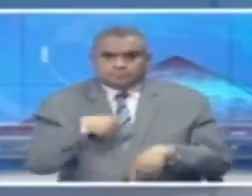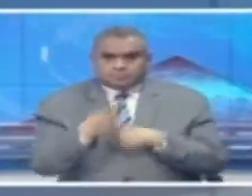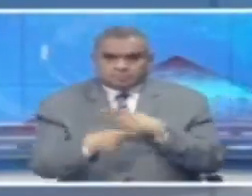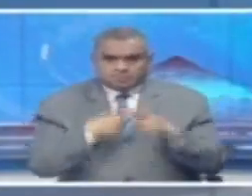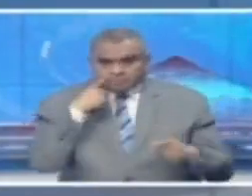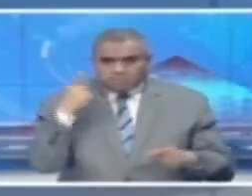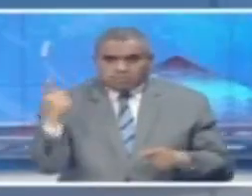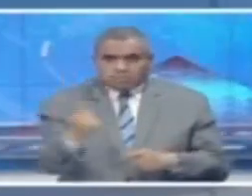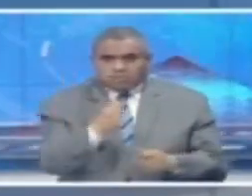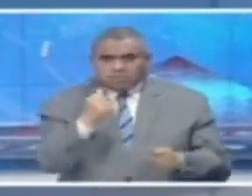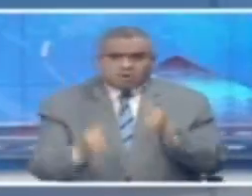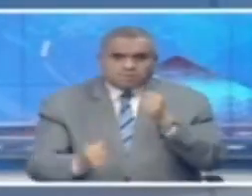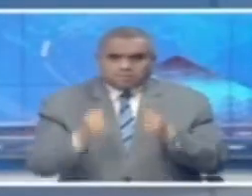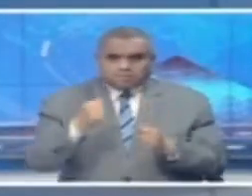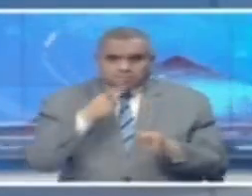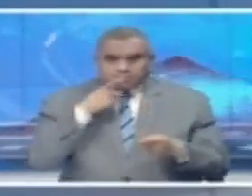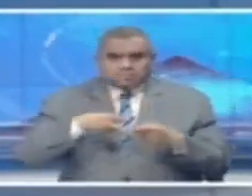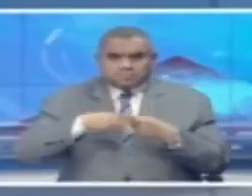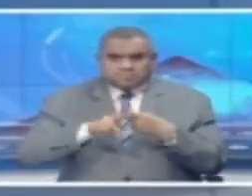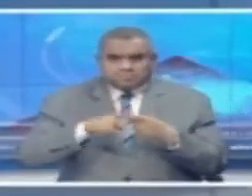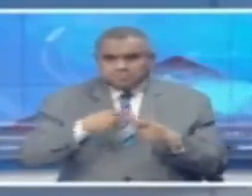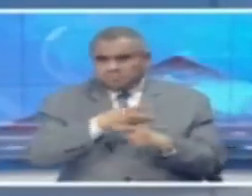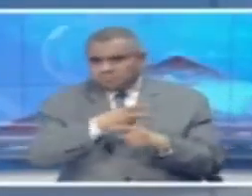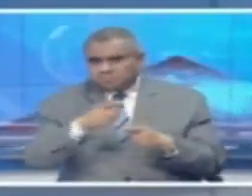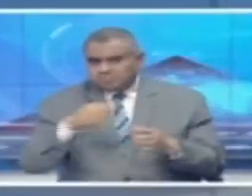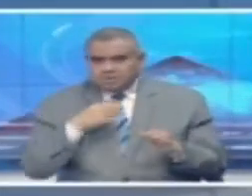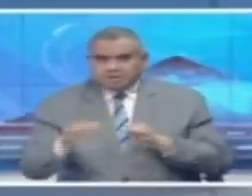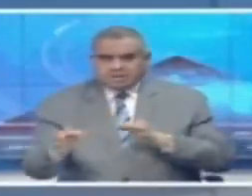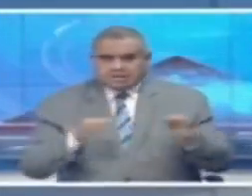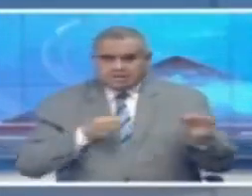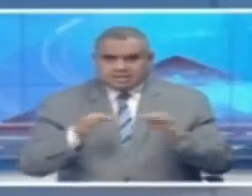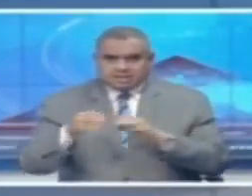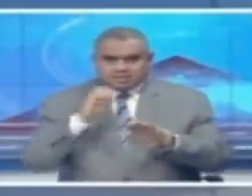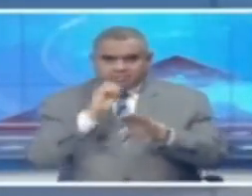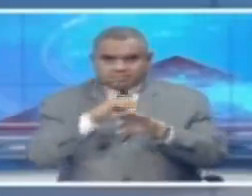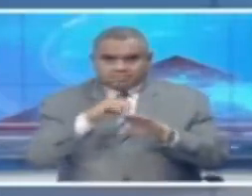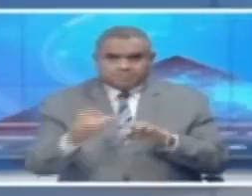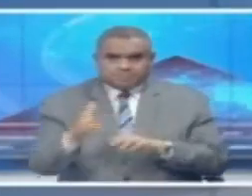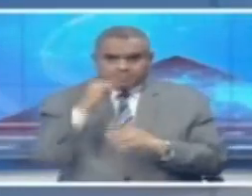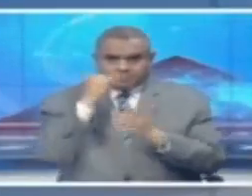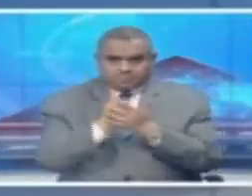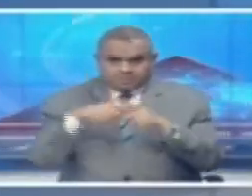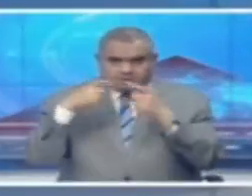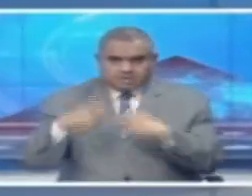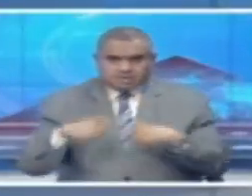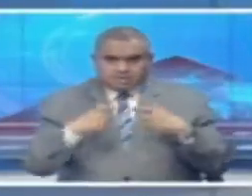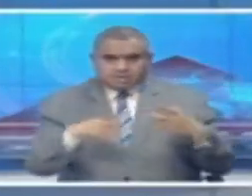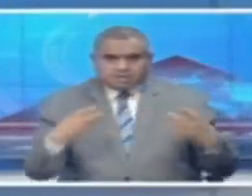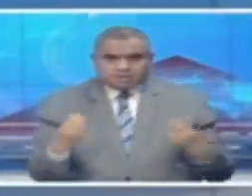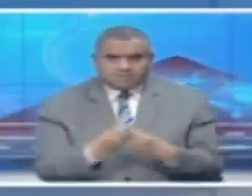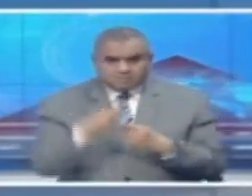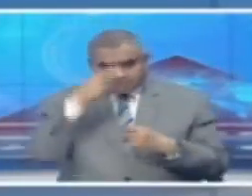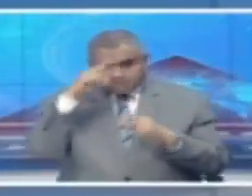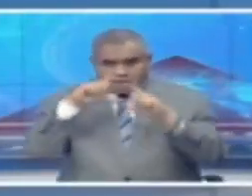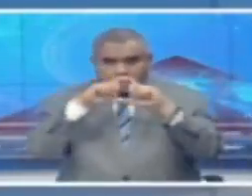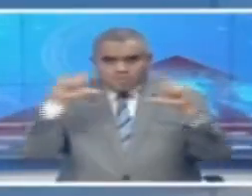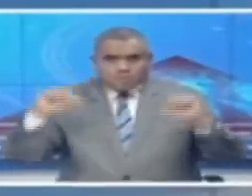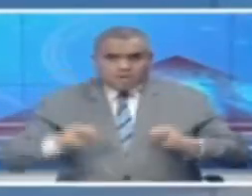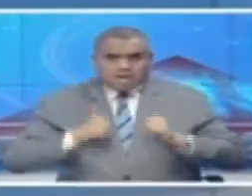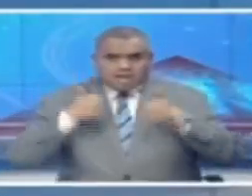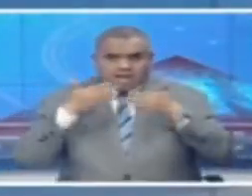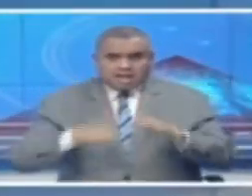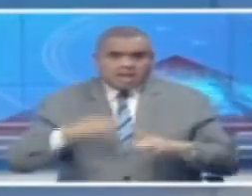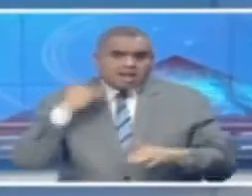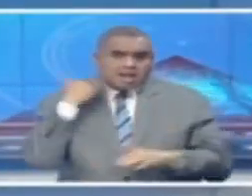وخلال تفقده المعدات والمركبات والآلات الهندسية لجهات الدولة المختلفة المشاركة في مبادرة حياة